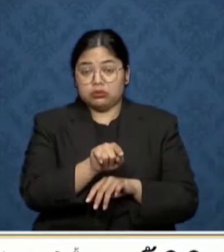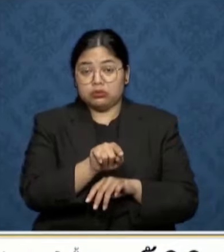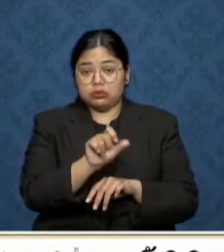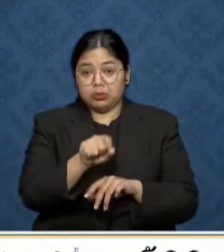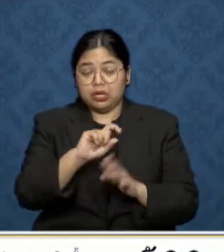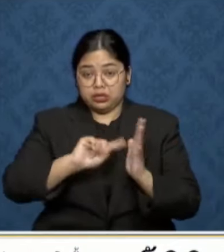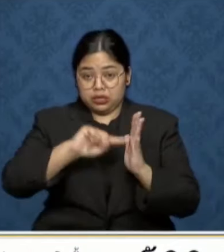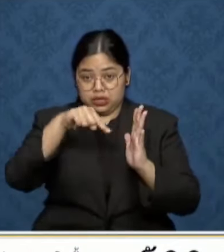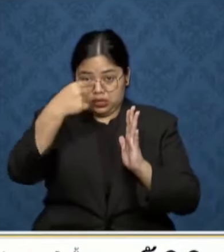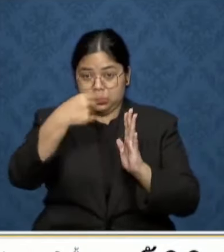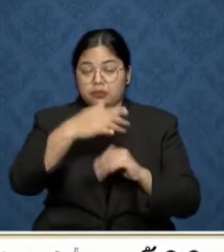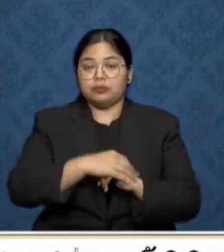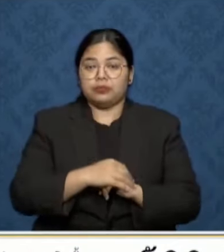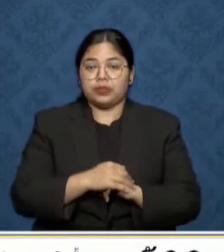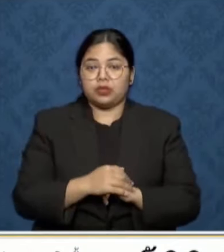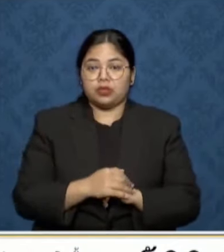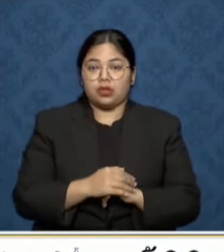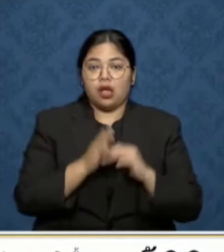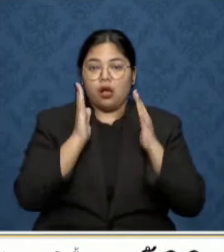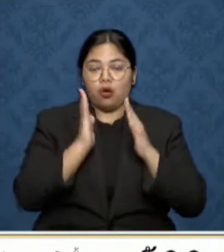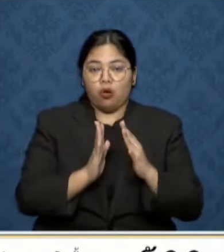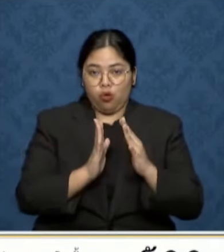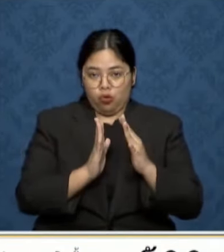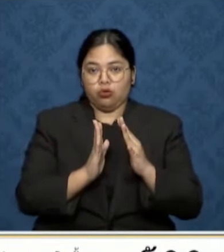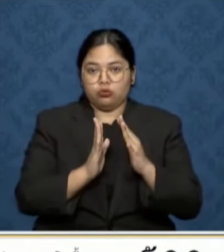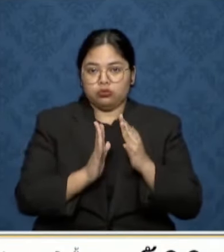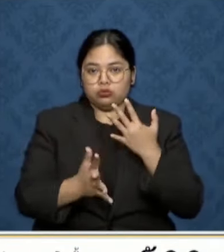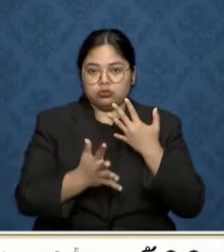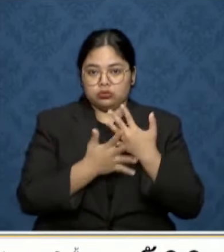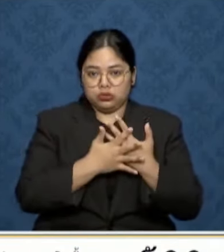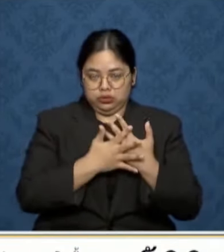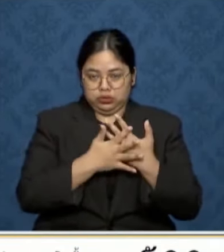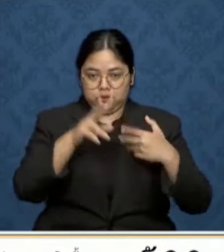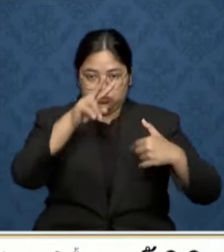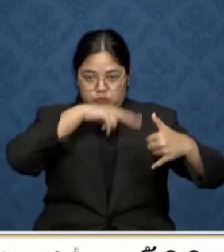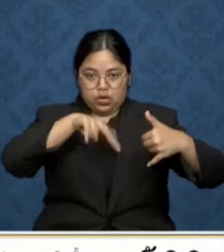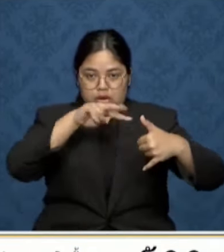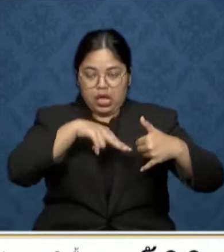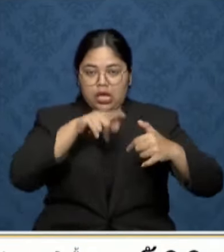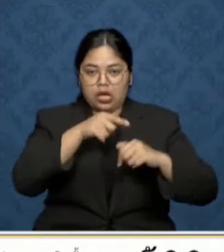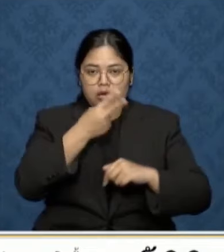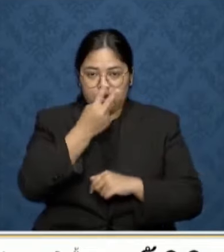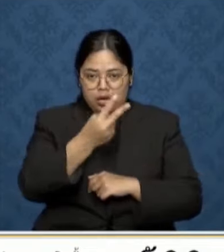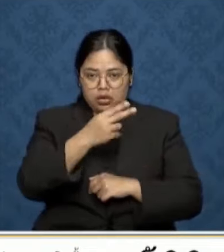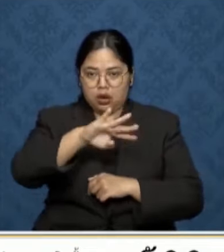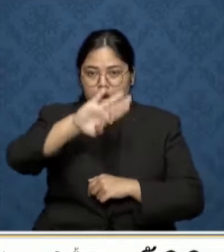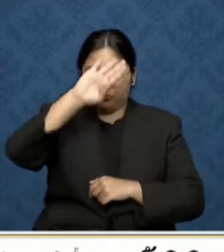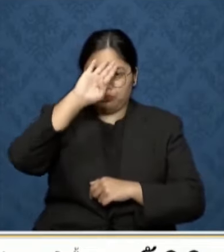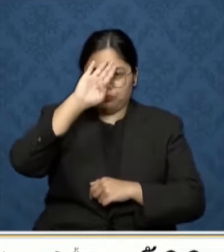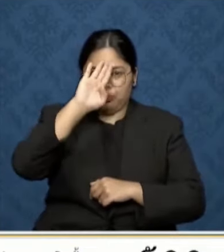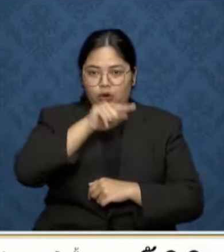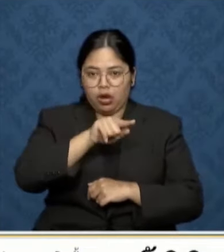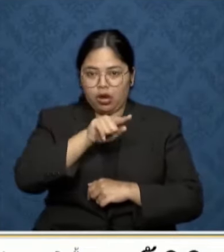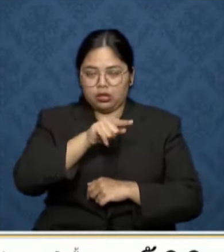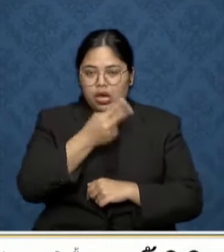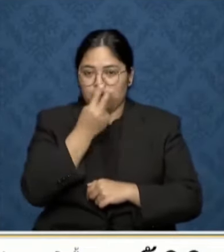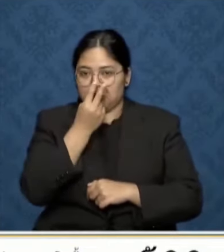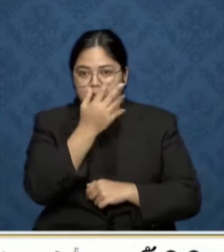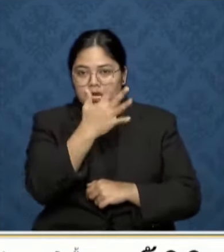ตั้งแต่แรกเลยนะ ผู้คุมเห็นว่านัโคนใดปeschนถ้ผคุไม่เห็นก็ไม่ได้ ent